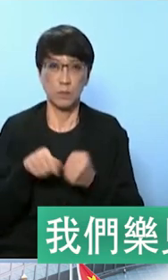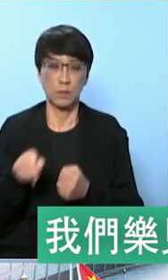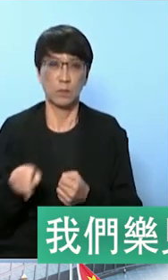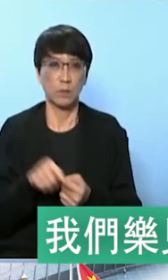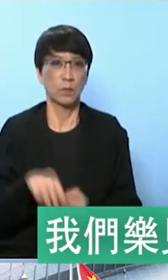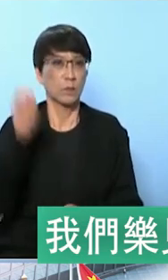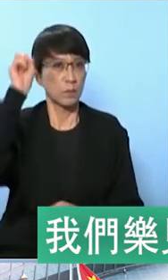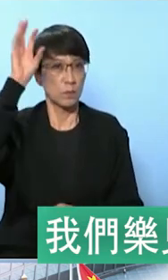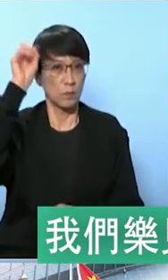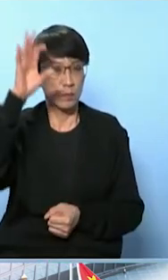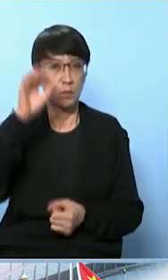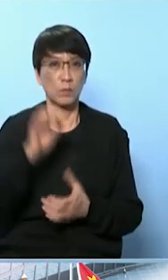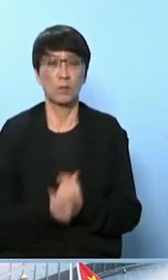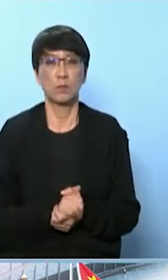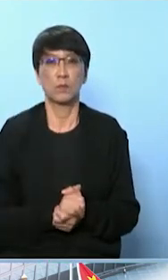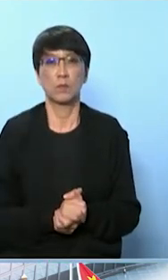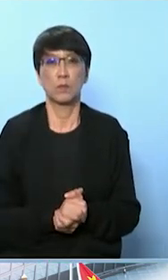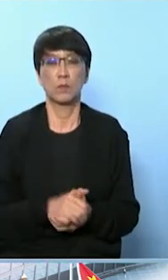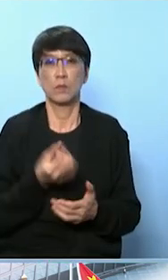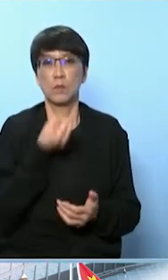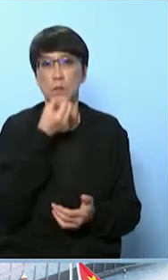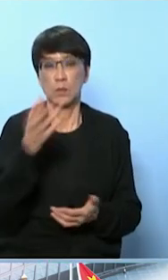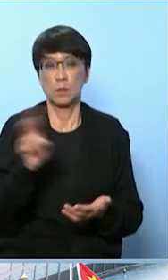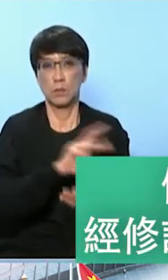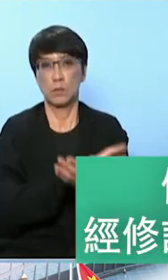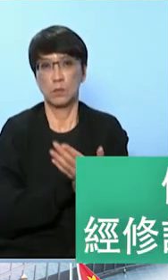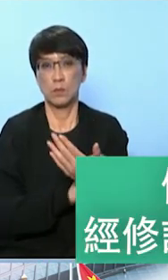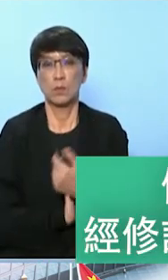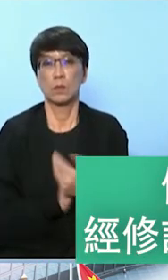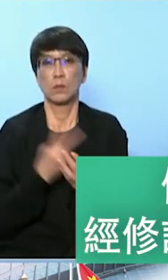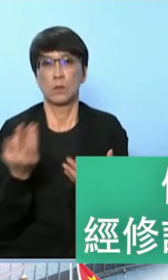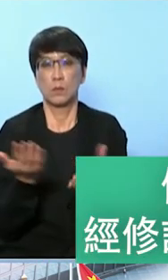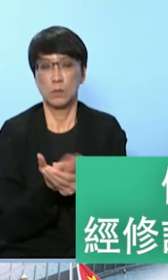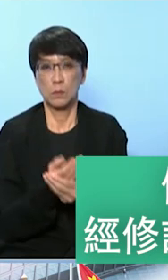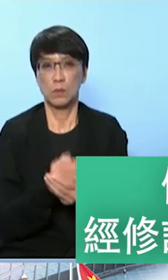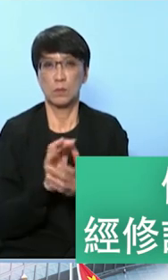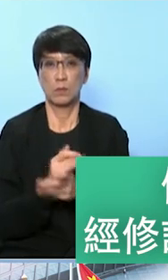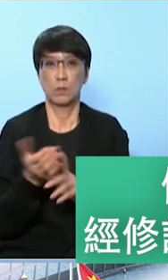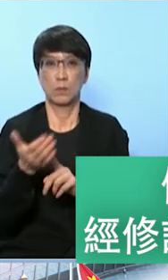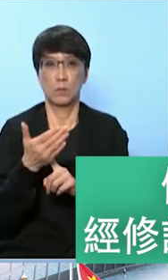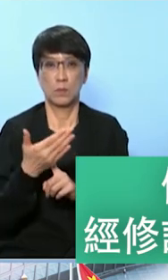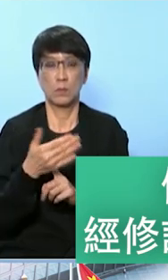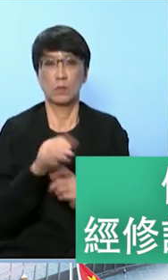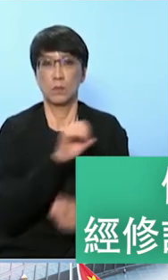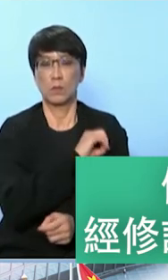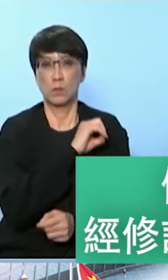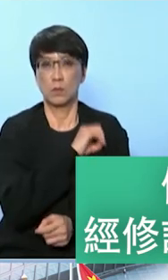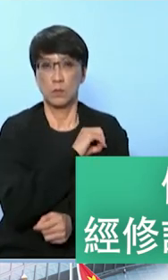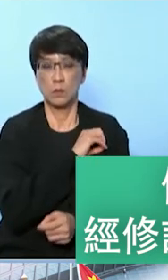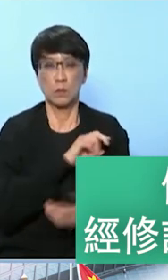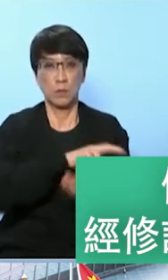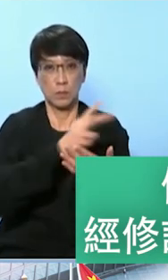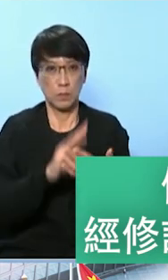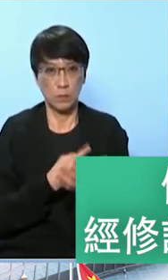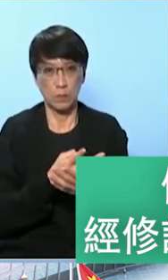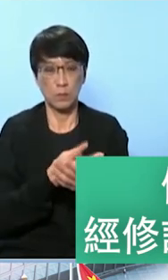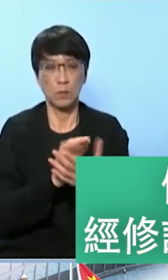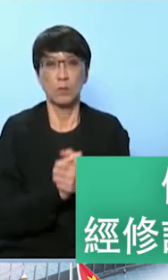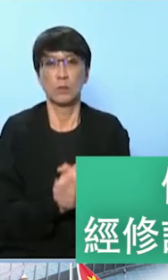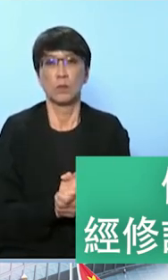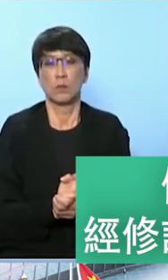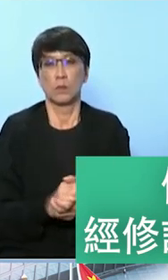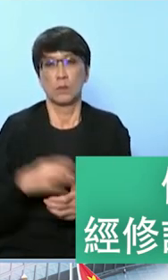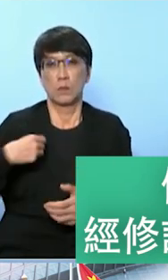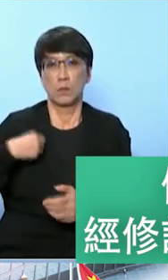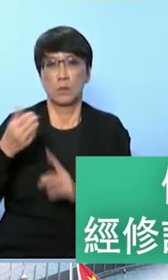意見和建議，提出本條例草案，使到《區旗及區徽條例》能夠與經修訂的《國旗及國